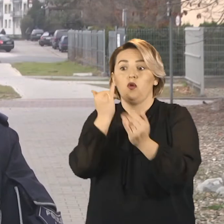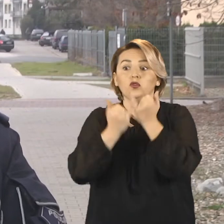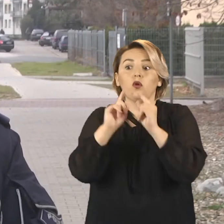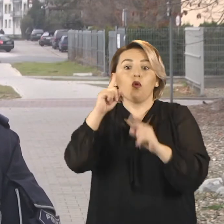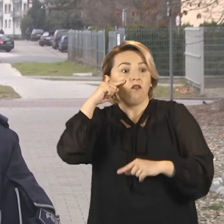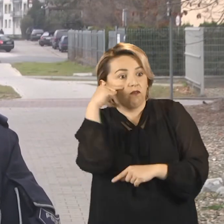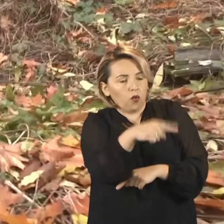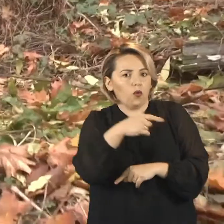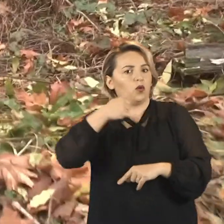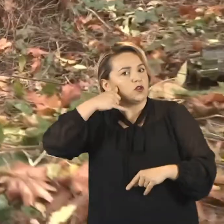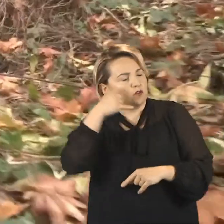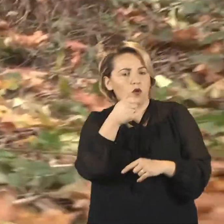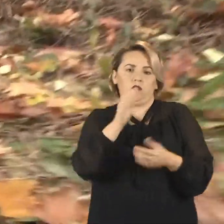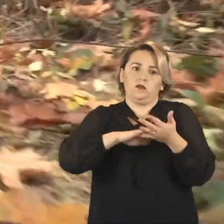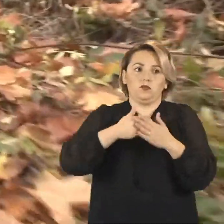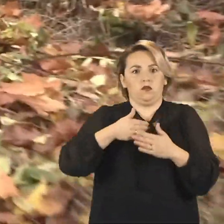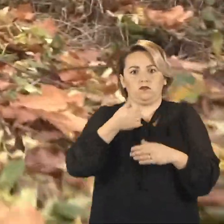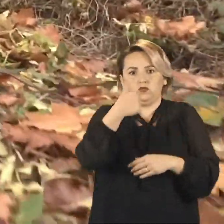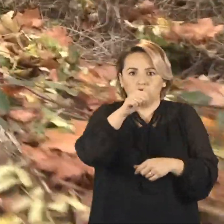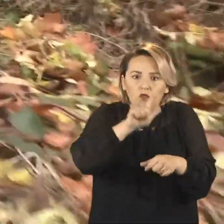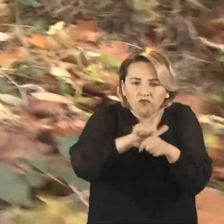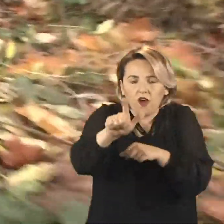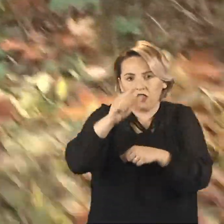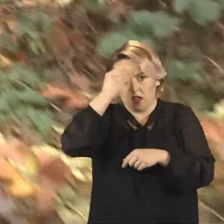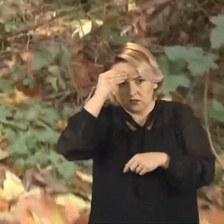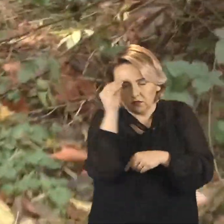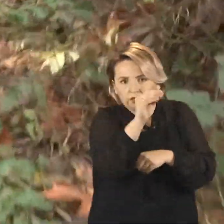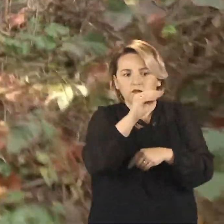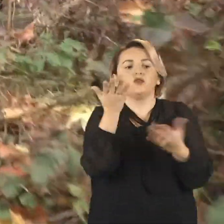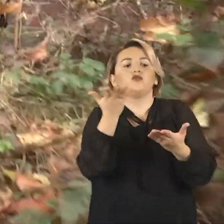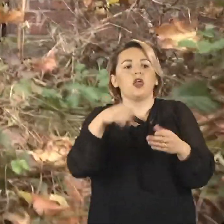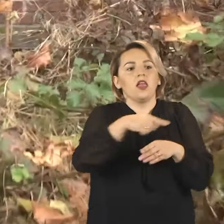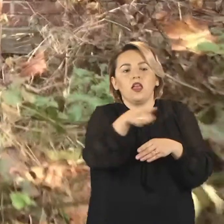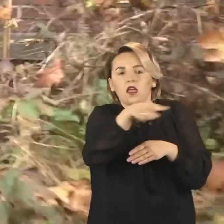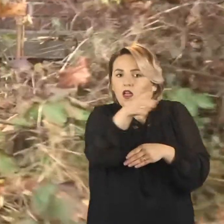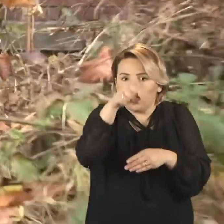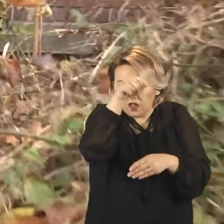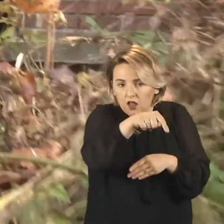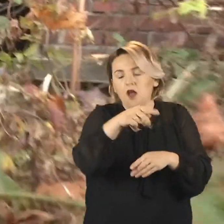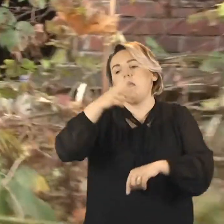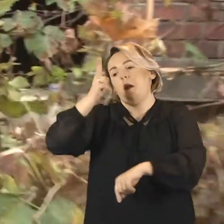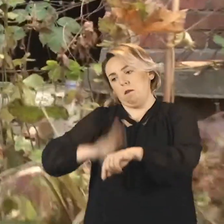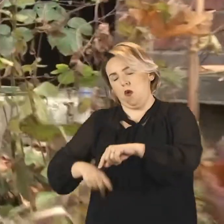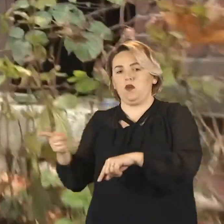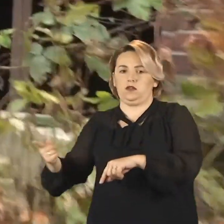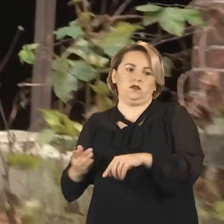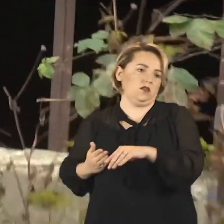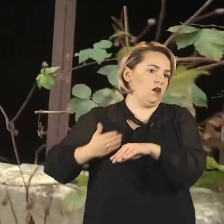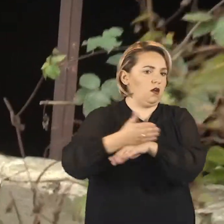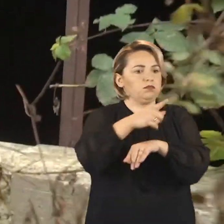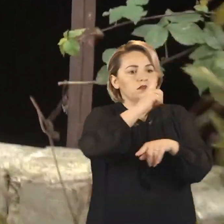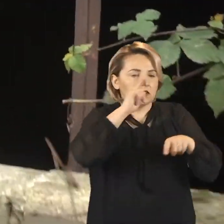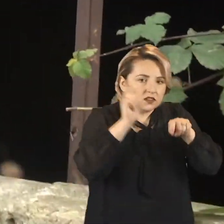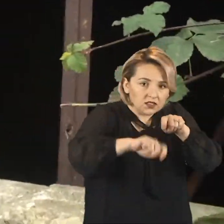informację o skorzystanie z numeru 112 powiadomienie nas że taka osoba przebywa w danym miejscu wówczas policjanci